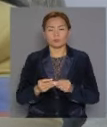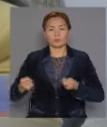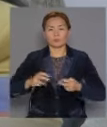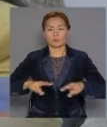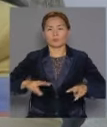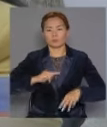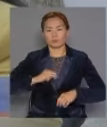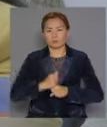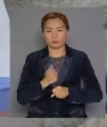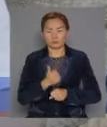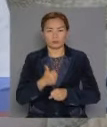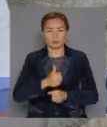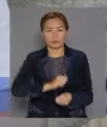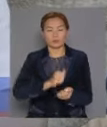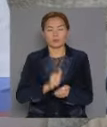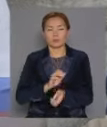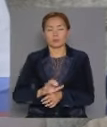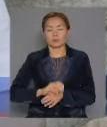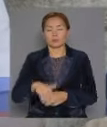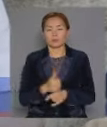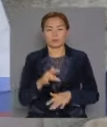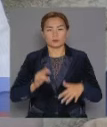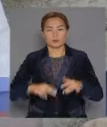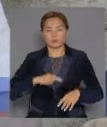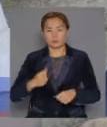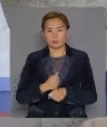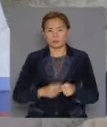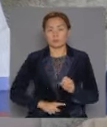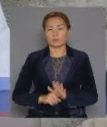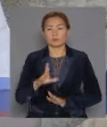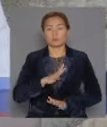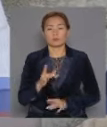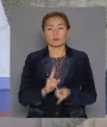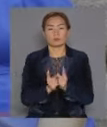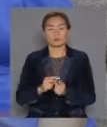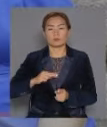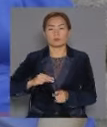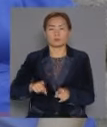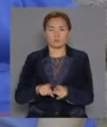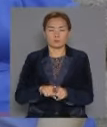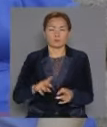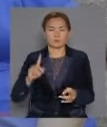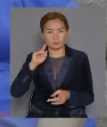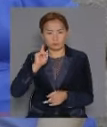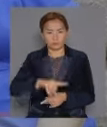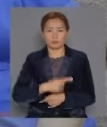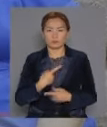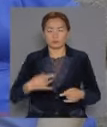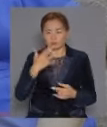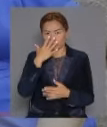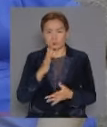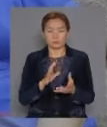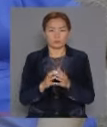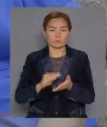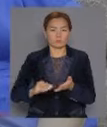бөлім меңгерушісі, баспа компанияларының бас редакторы қызметтерінде болды. Аудармашы ретінде де елге танылды, бірнеше шетелдік